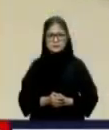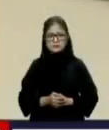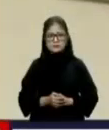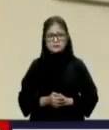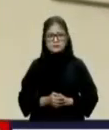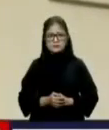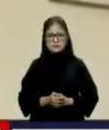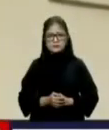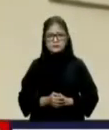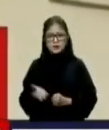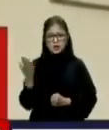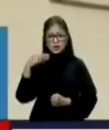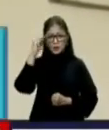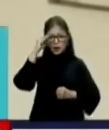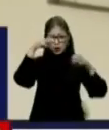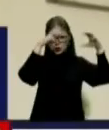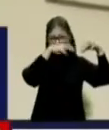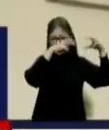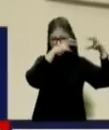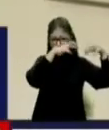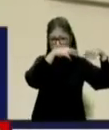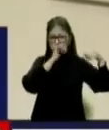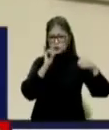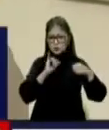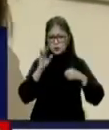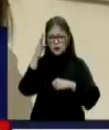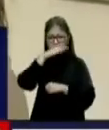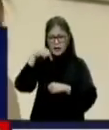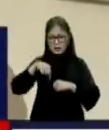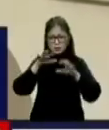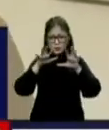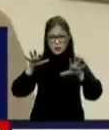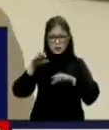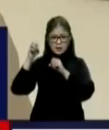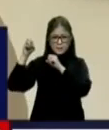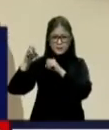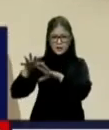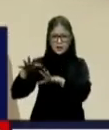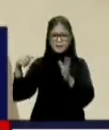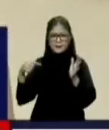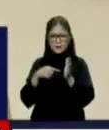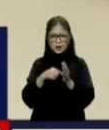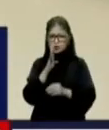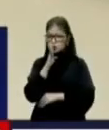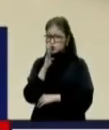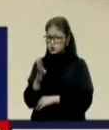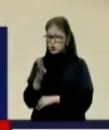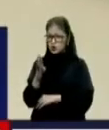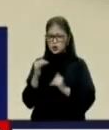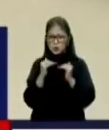Tadi pagi hujan ya, jadi seharusnya hari berkah, pemilu, jujur,